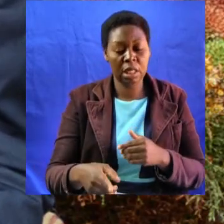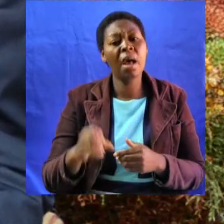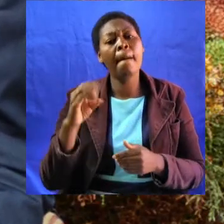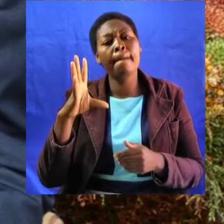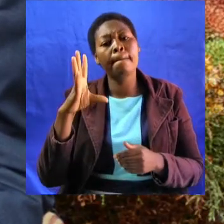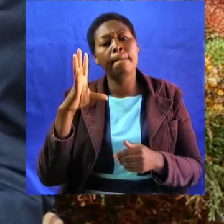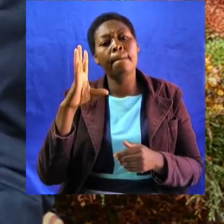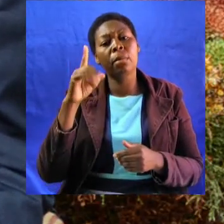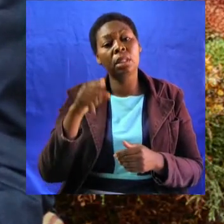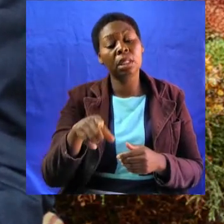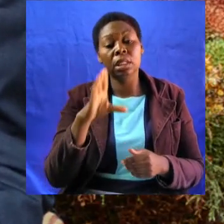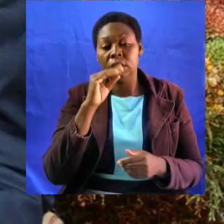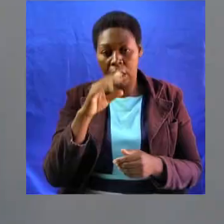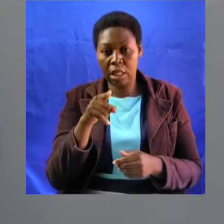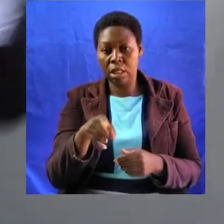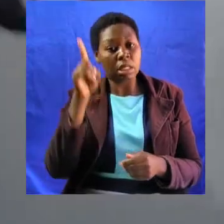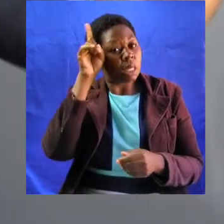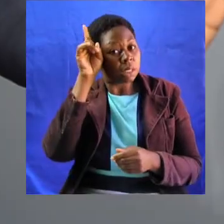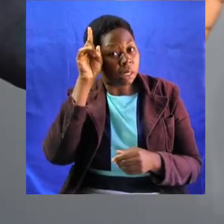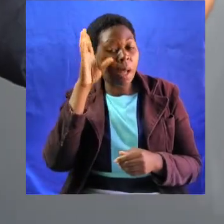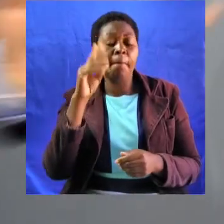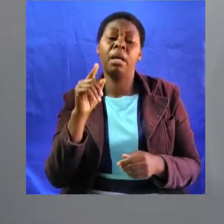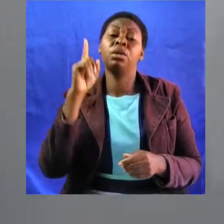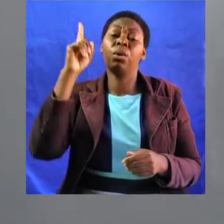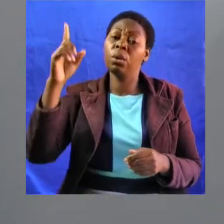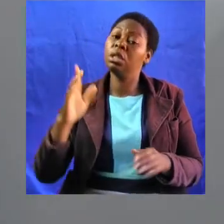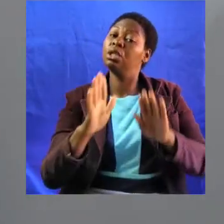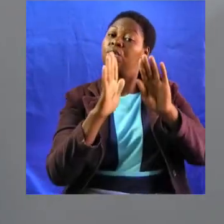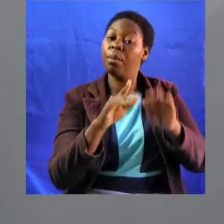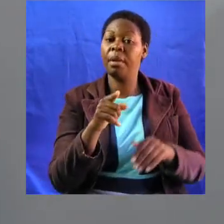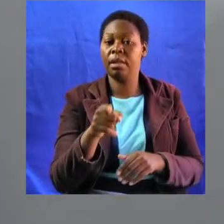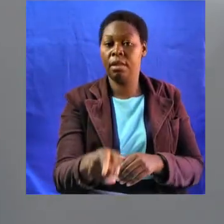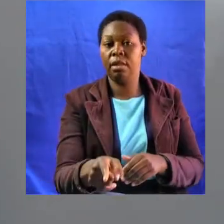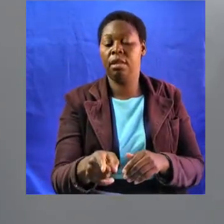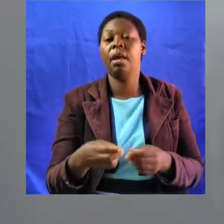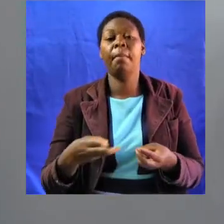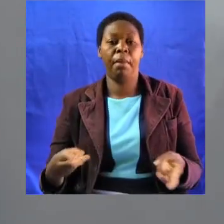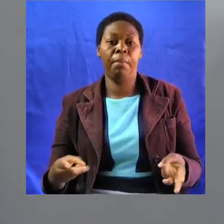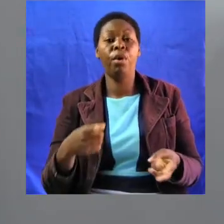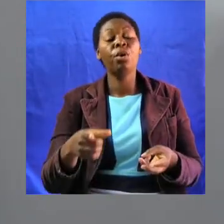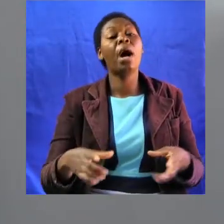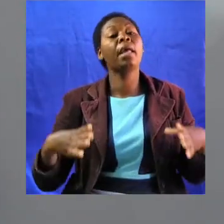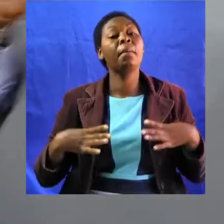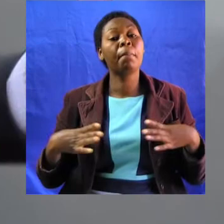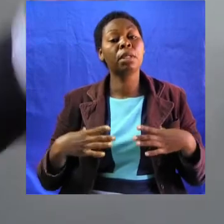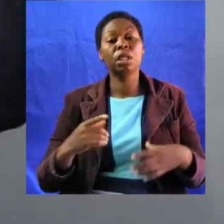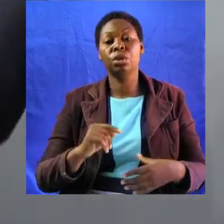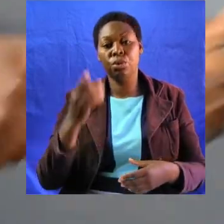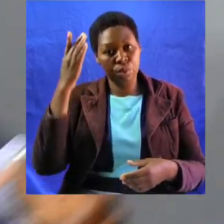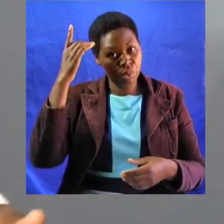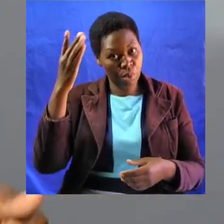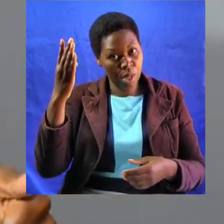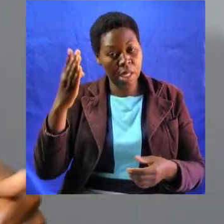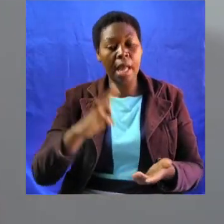yava ndiSatani. But Mwari ari kuvadzivisa. Imimi makafanana netreasure yakakosha yaMwari. Varume